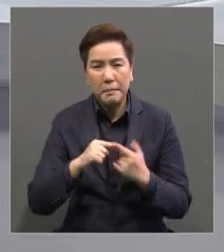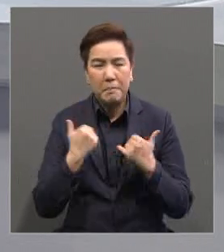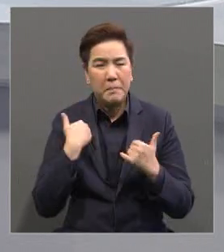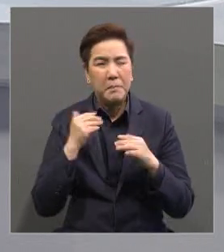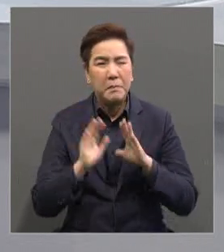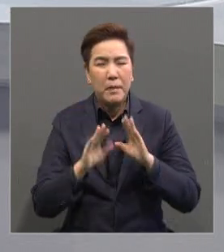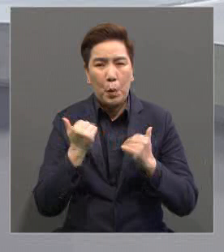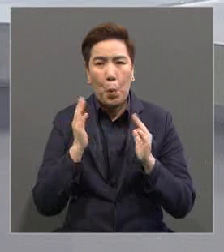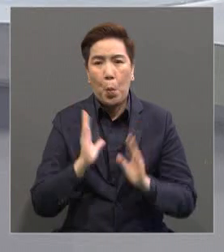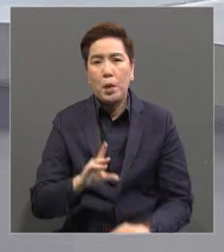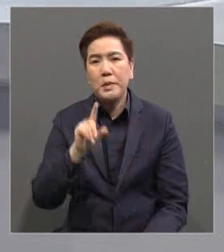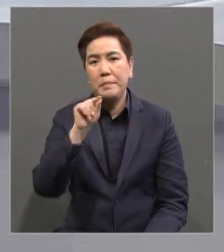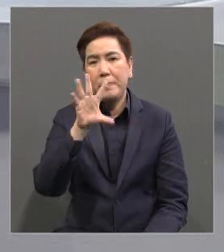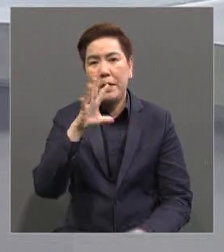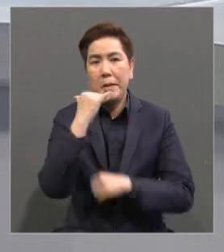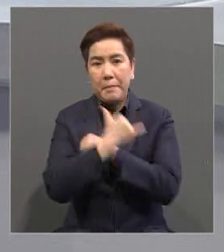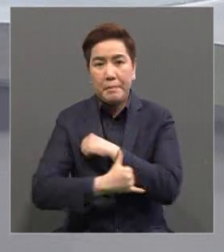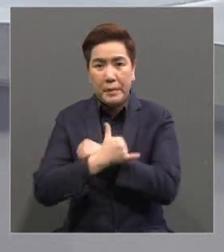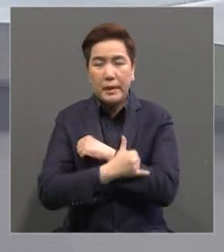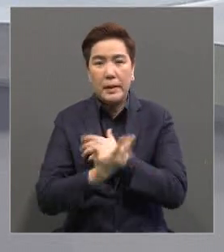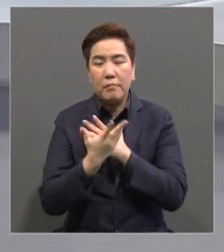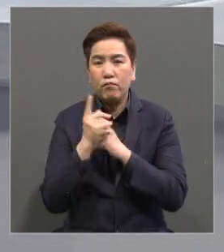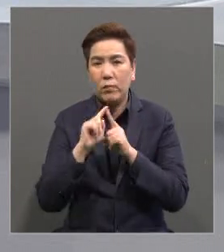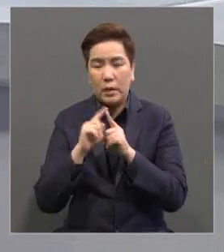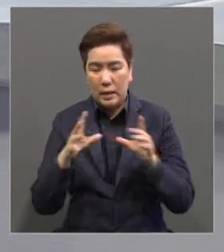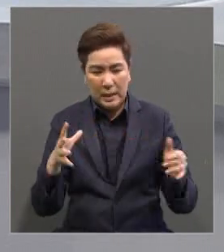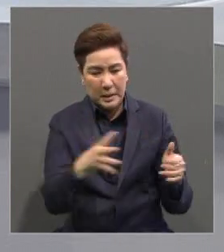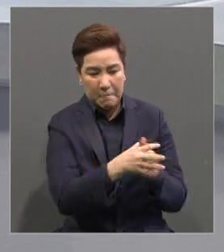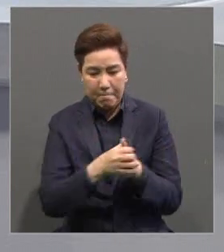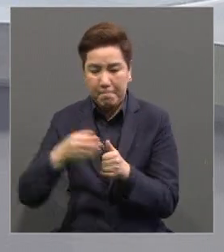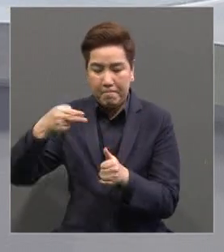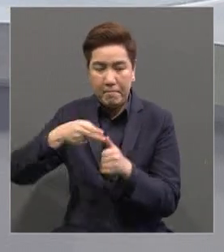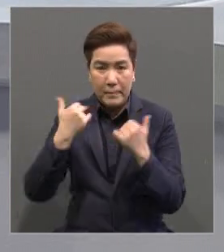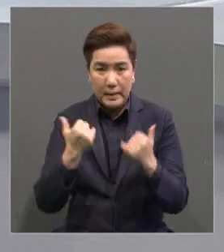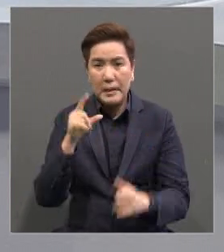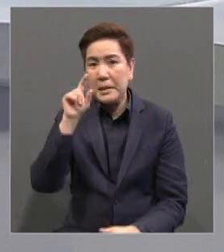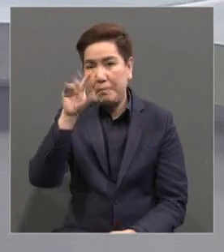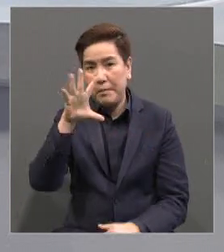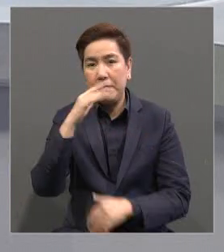ะมีไม่ต่ำกว่า25ประเทศหรือ25ชาติที่ถูกจับเป็นตัวประกันในครั้งนี้นะครับ